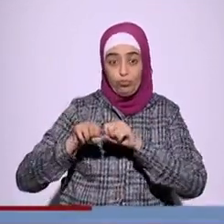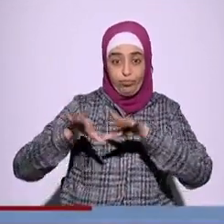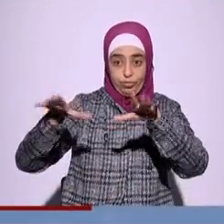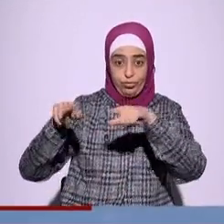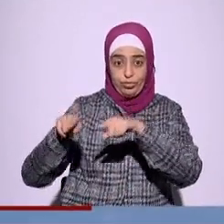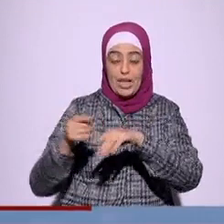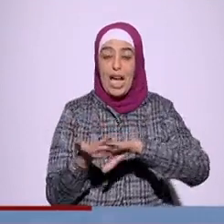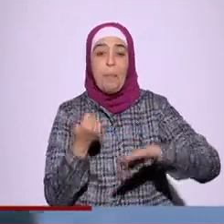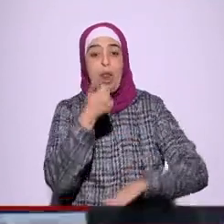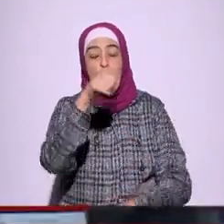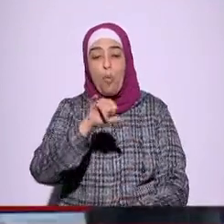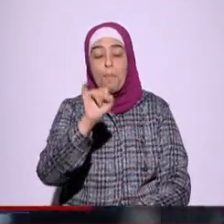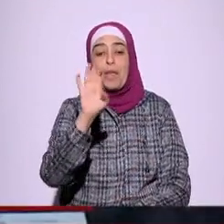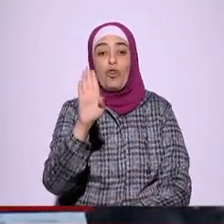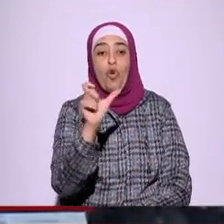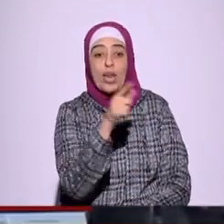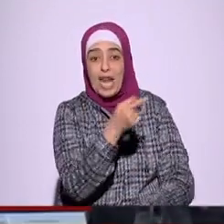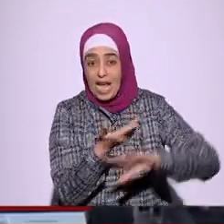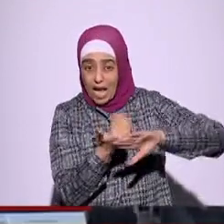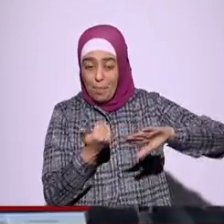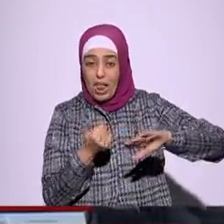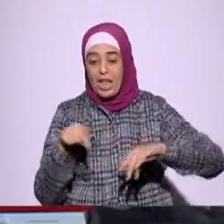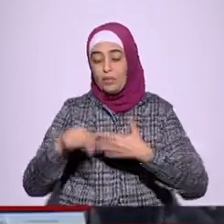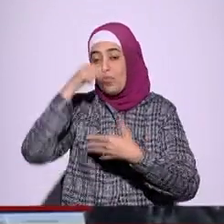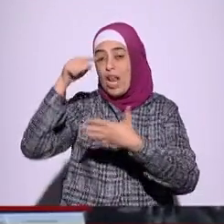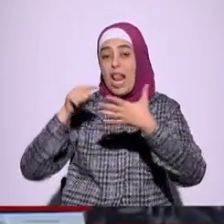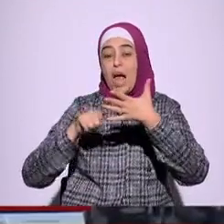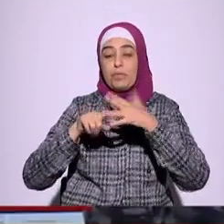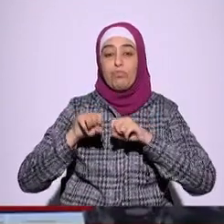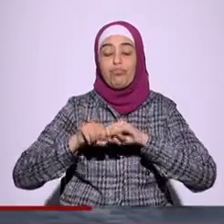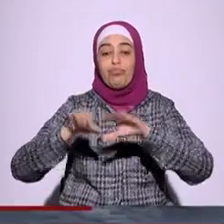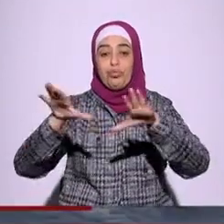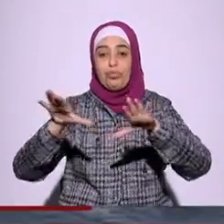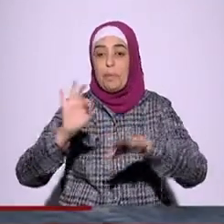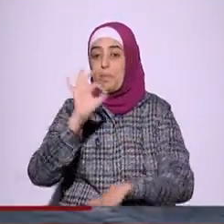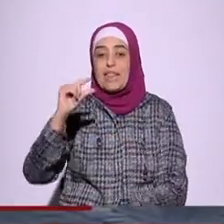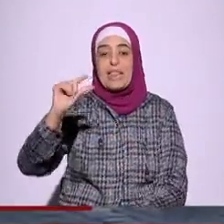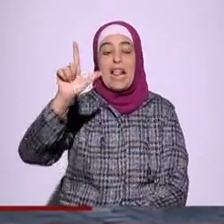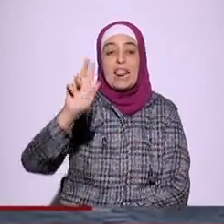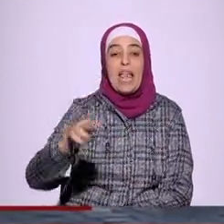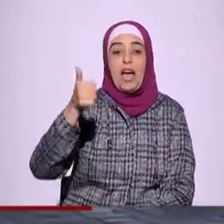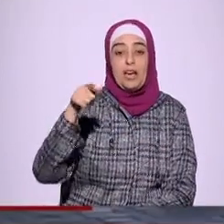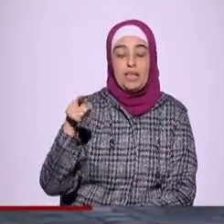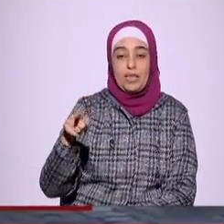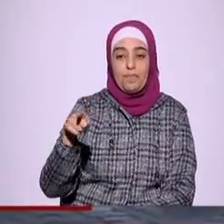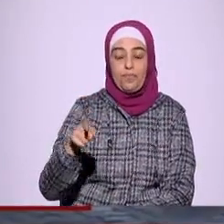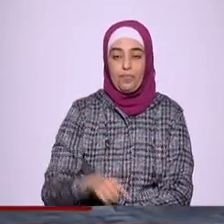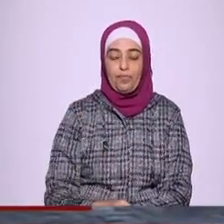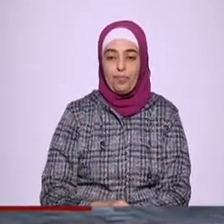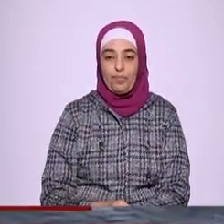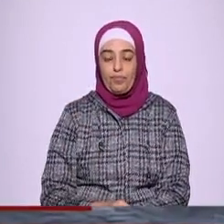وصول الأوميكرون، في موجة هي الموجة الخامسة للمتحور دلتا، فكان هنالك أو هي